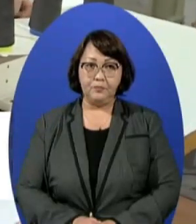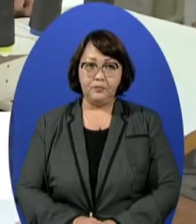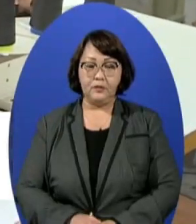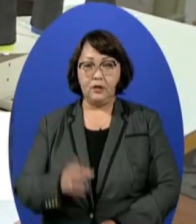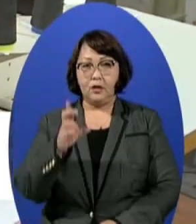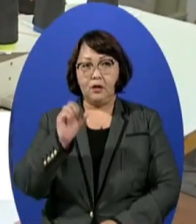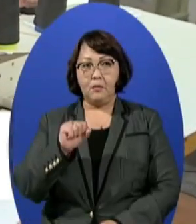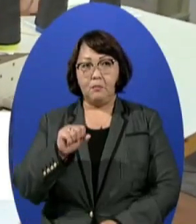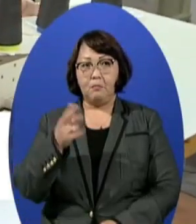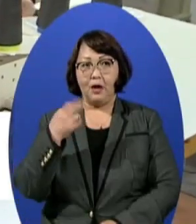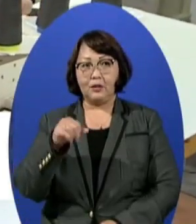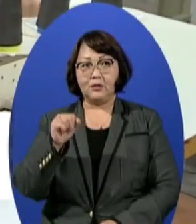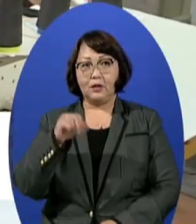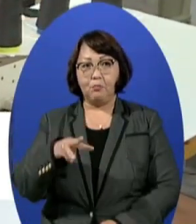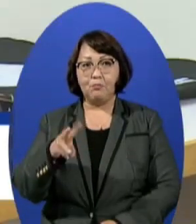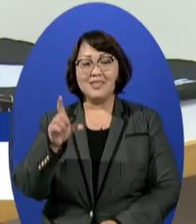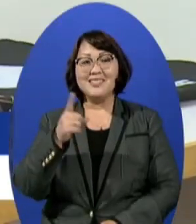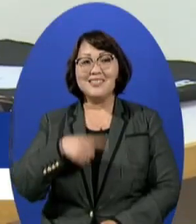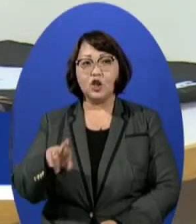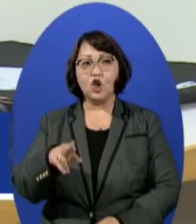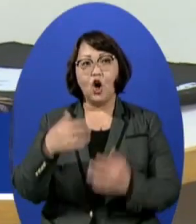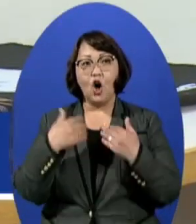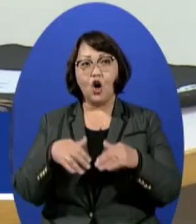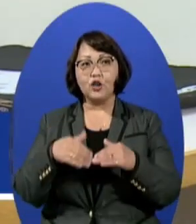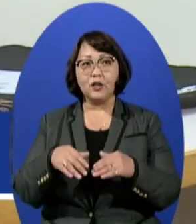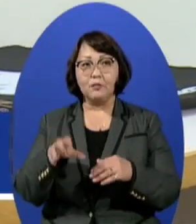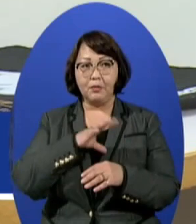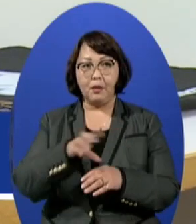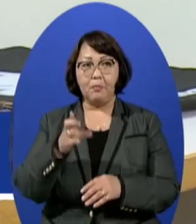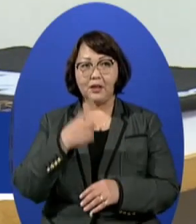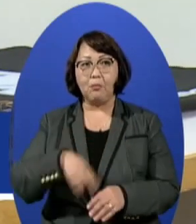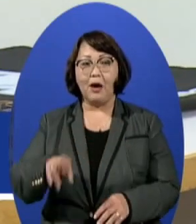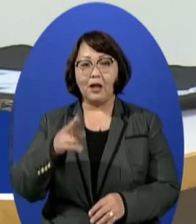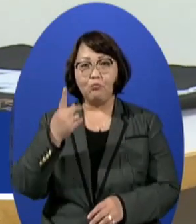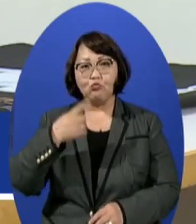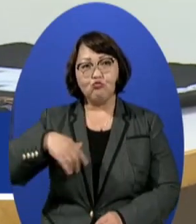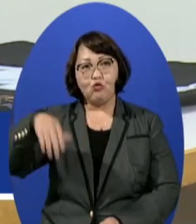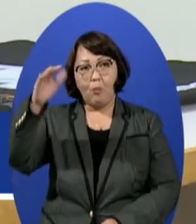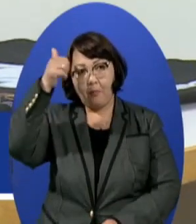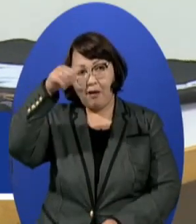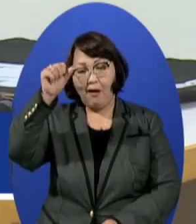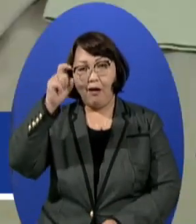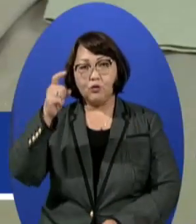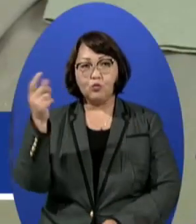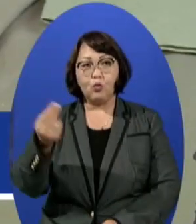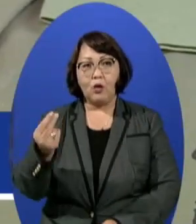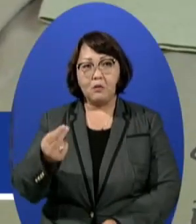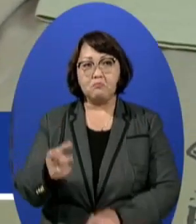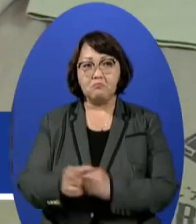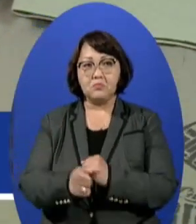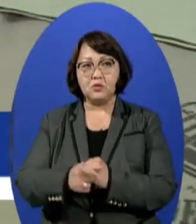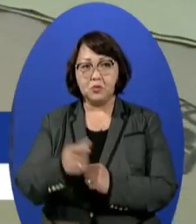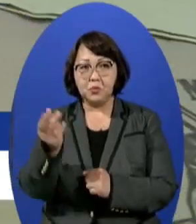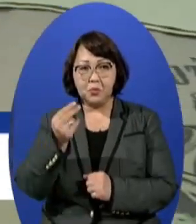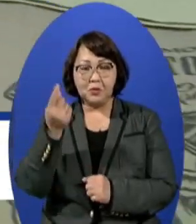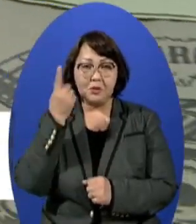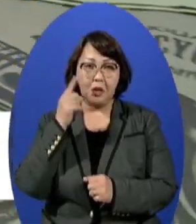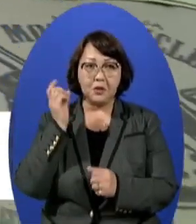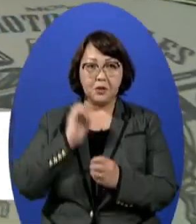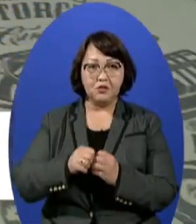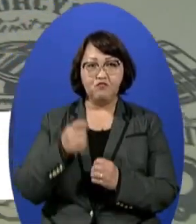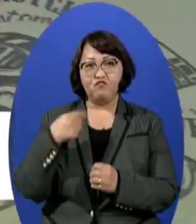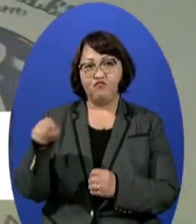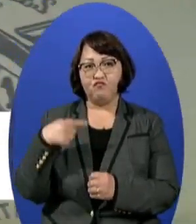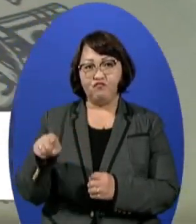Бадам сэдних сэд ойдлын газар ажилладаг. Хамгийн том ах Бадам ханд зураач мэрэгчлээ. Сэд ойдлын газрын хувцас хэрэгэлдэх зураг шийдэл бүхэн